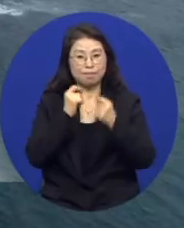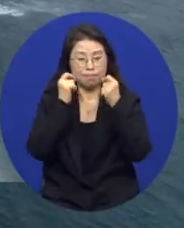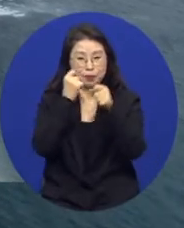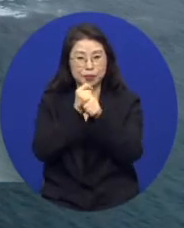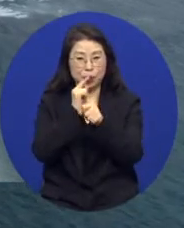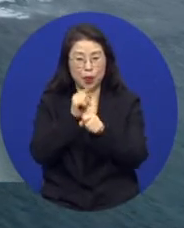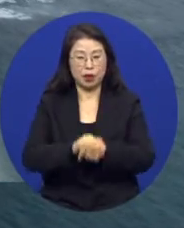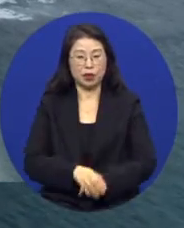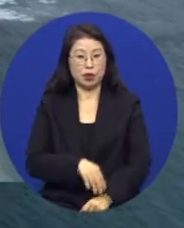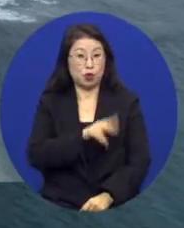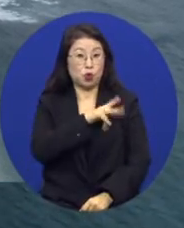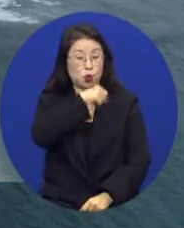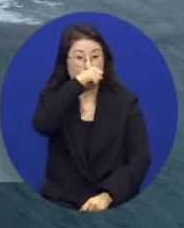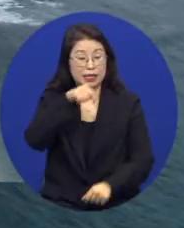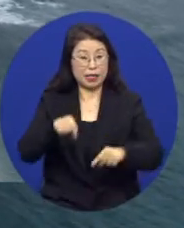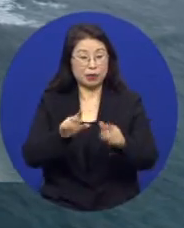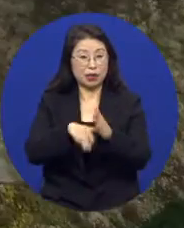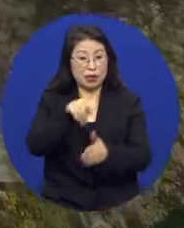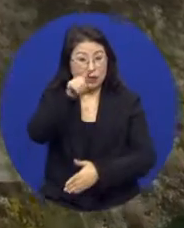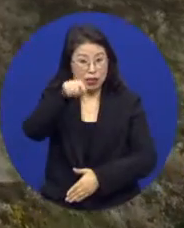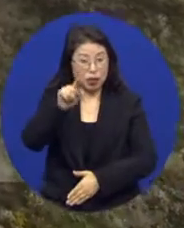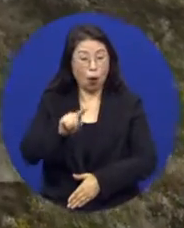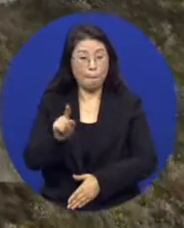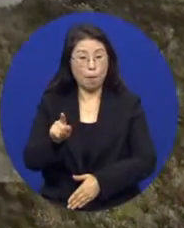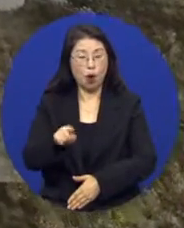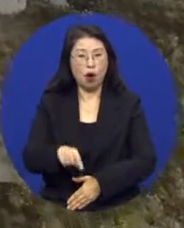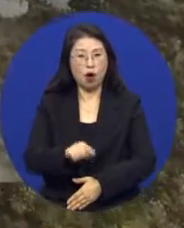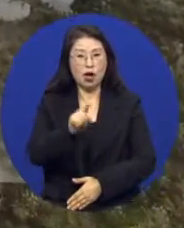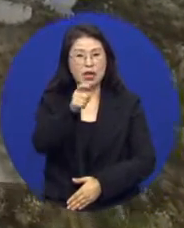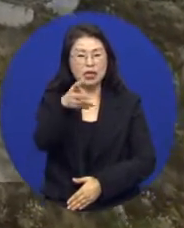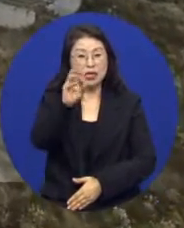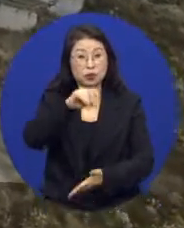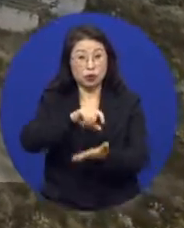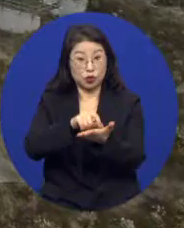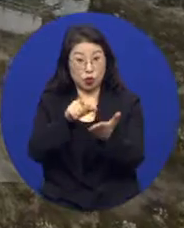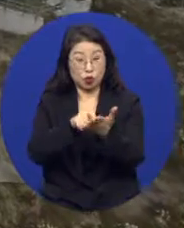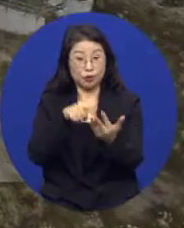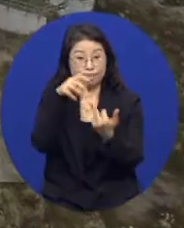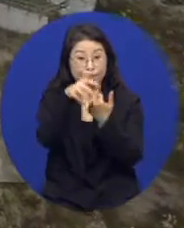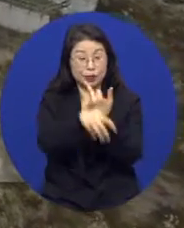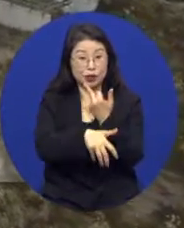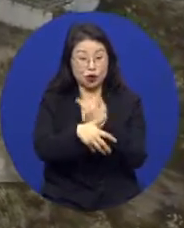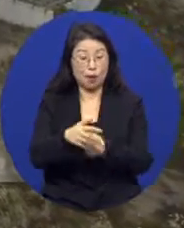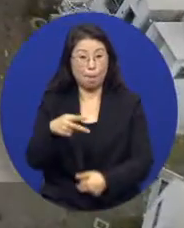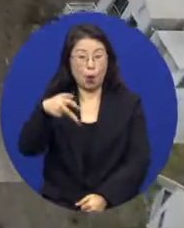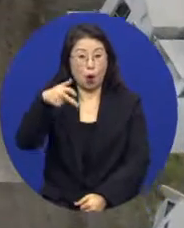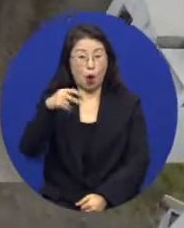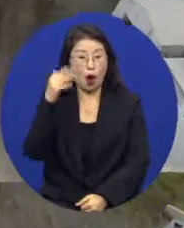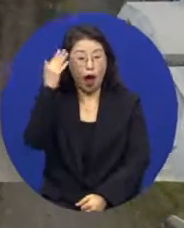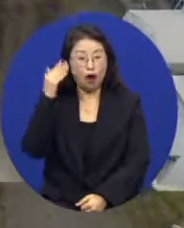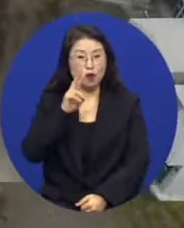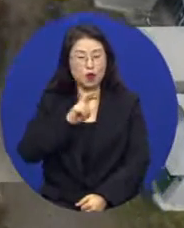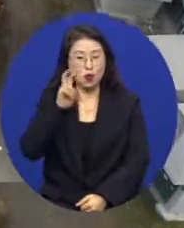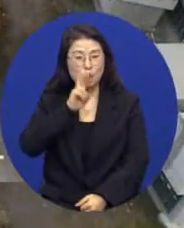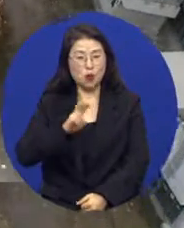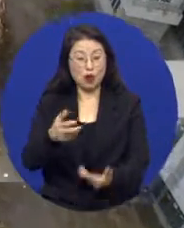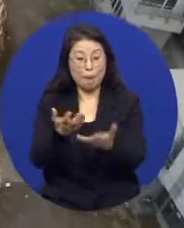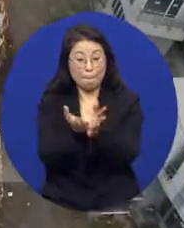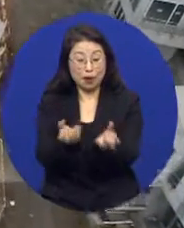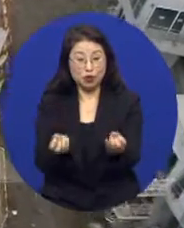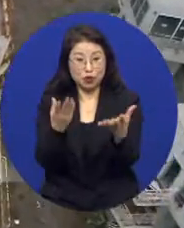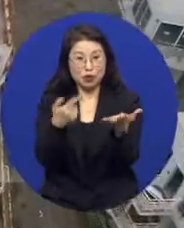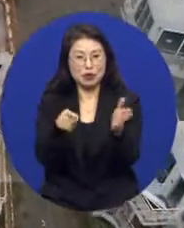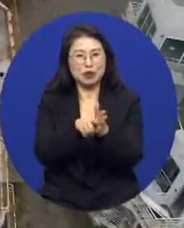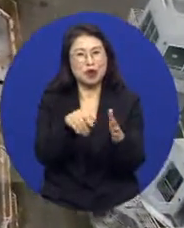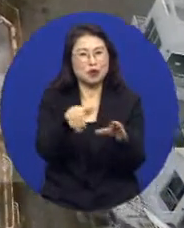또 도의회 예산심사에서 지적된 예산 10억원 규모의 서귀포 k팝 콘서트 추진과 관련해서는